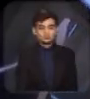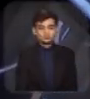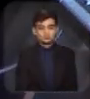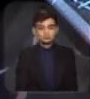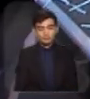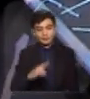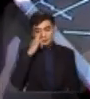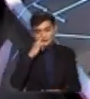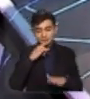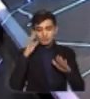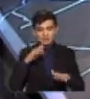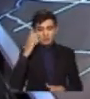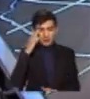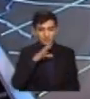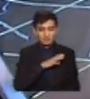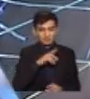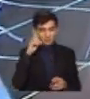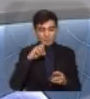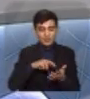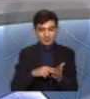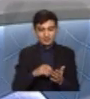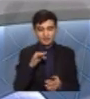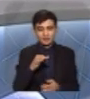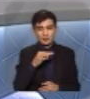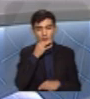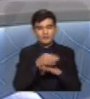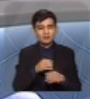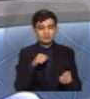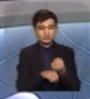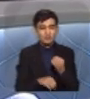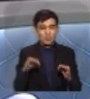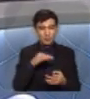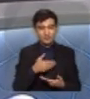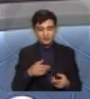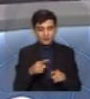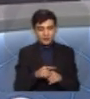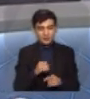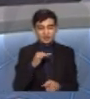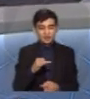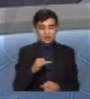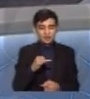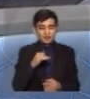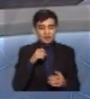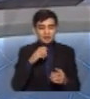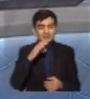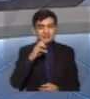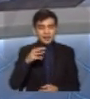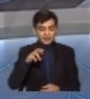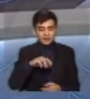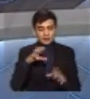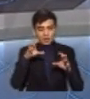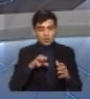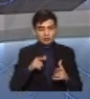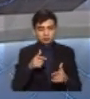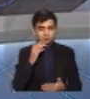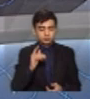казахстане планируют ввести уголовную ответственность за сексуальные домогательства соответствующая статья будет в законопроекте